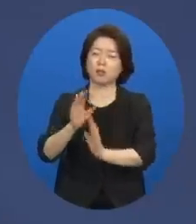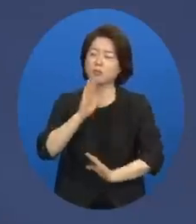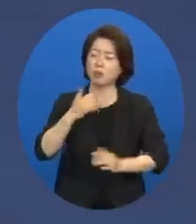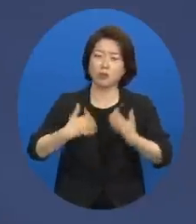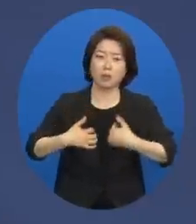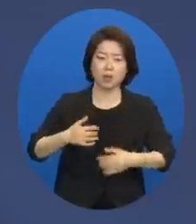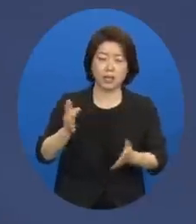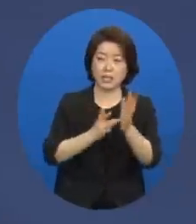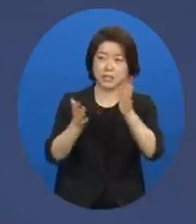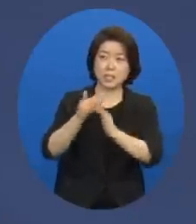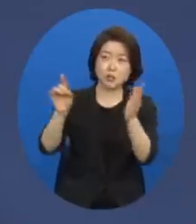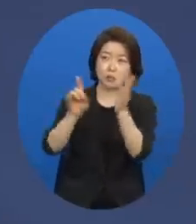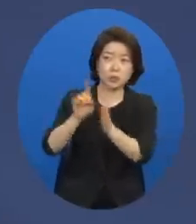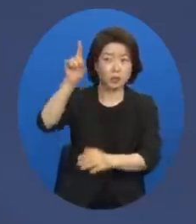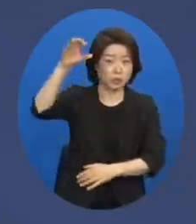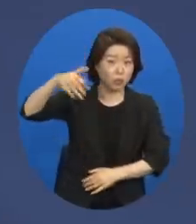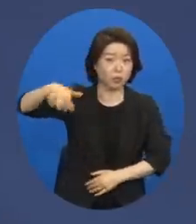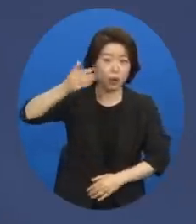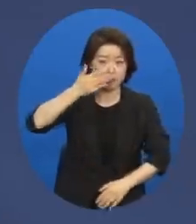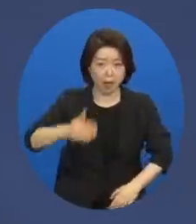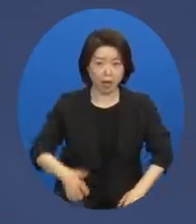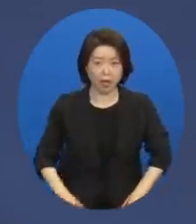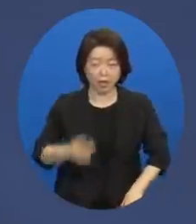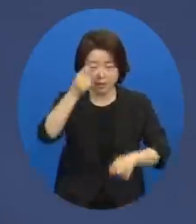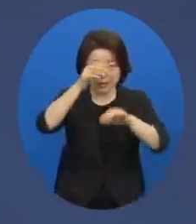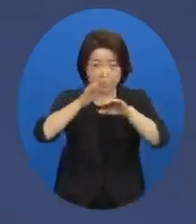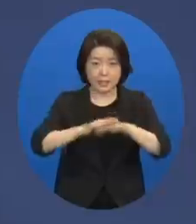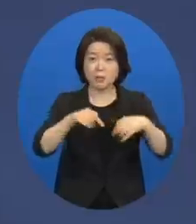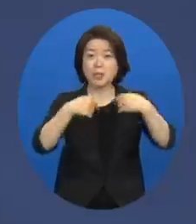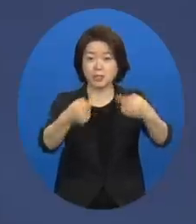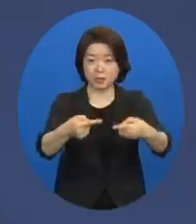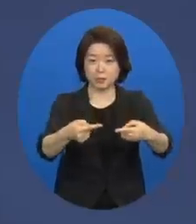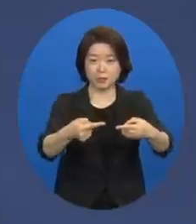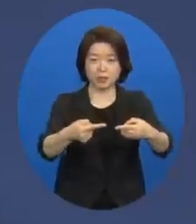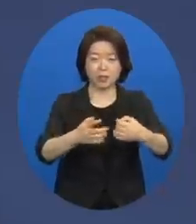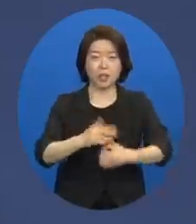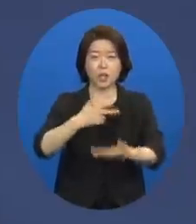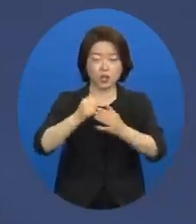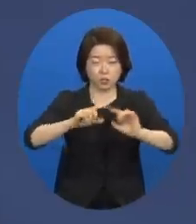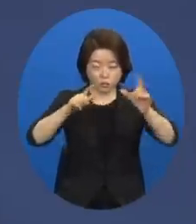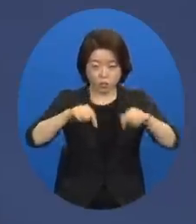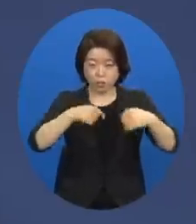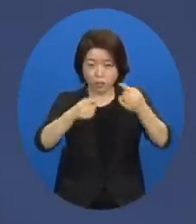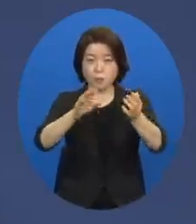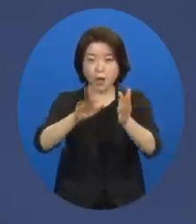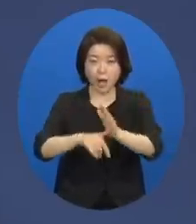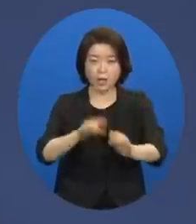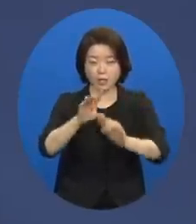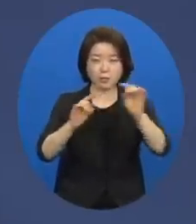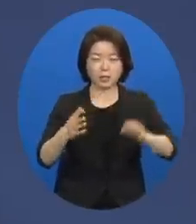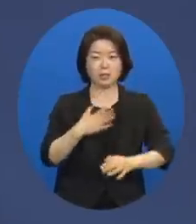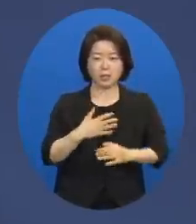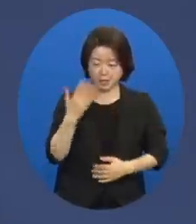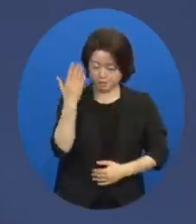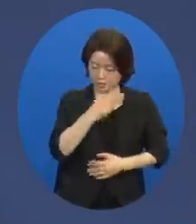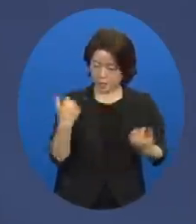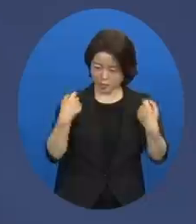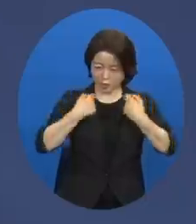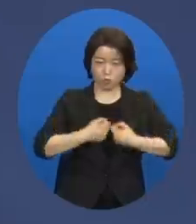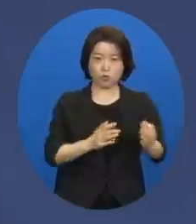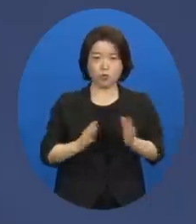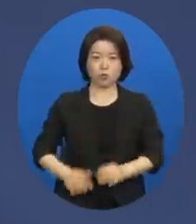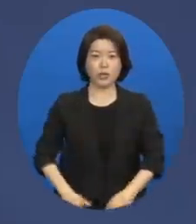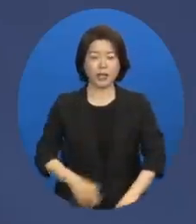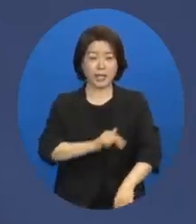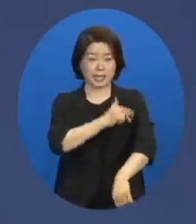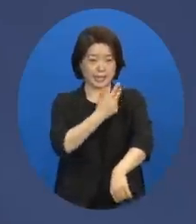믿음은 천당이라길래 매일 예배에 나올 이 주일 예배 나올 때마다 준비하고 나왔어요. 자격만